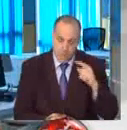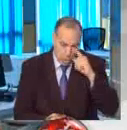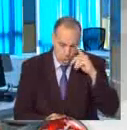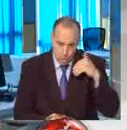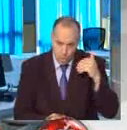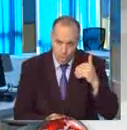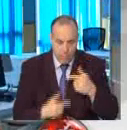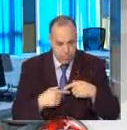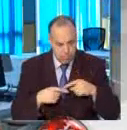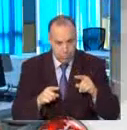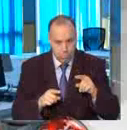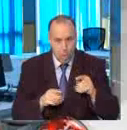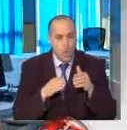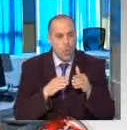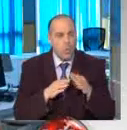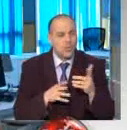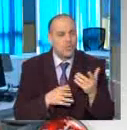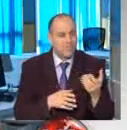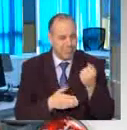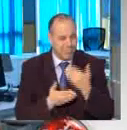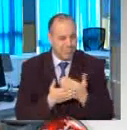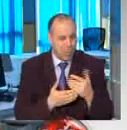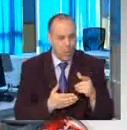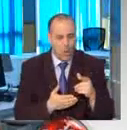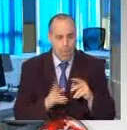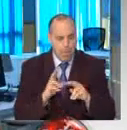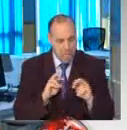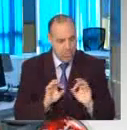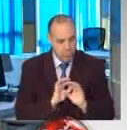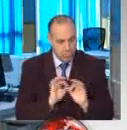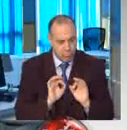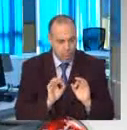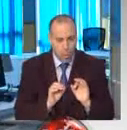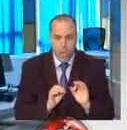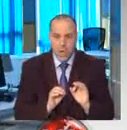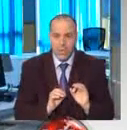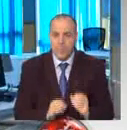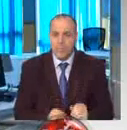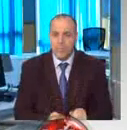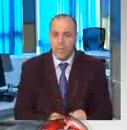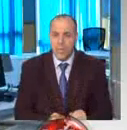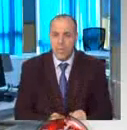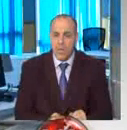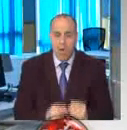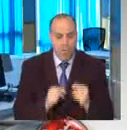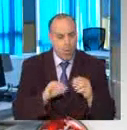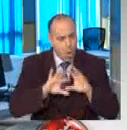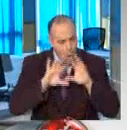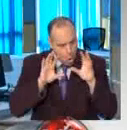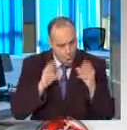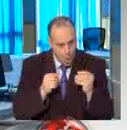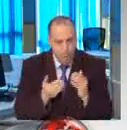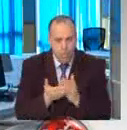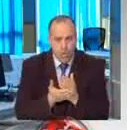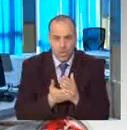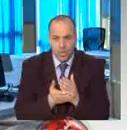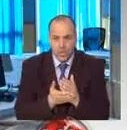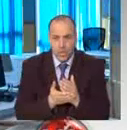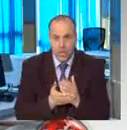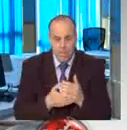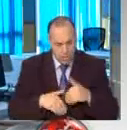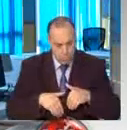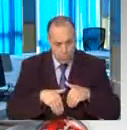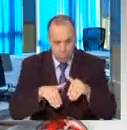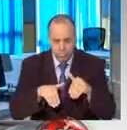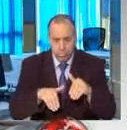يهبط الإعلان طلب العروض بعد القيام بالدراسات وتحديد الكلفة النهائية للمشروع يهبط الإعلان طلب